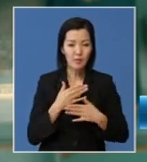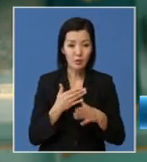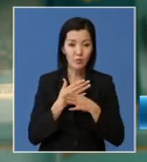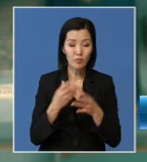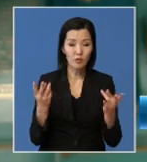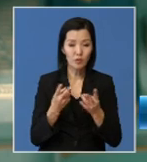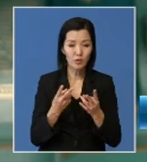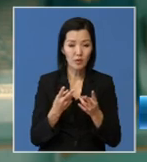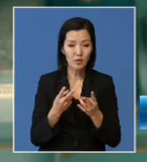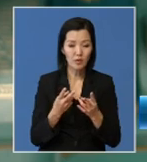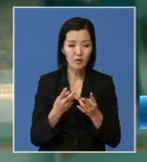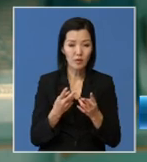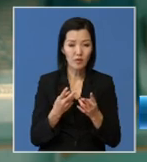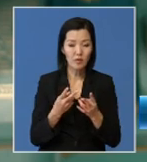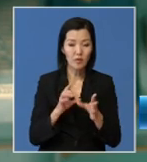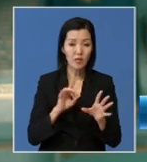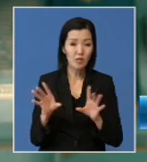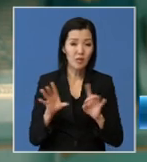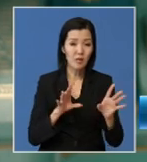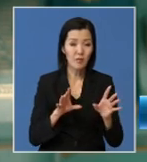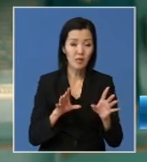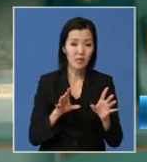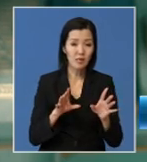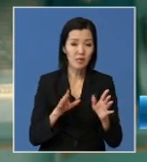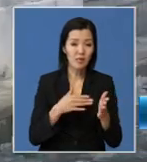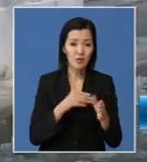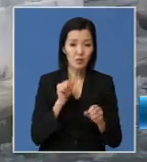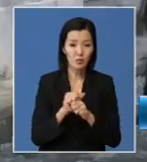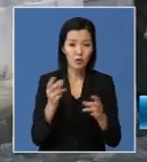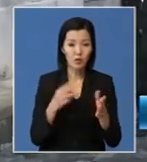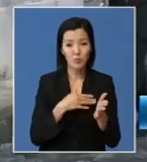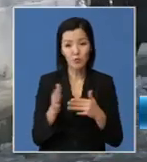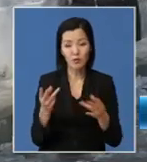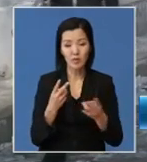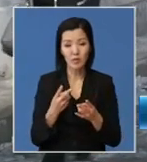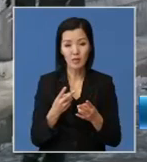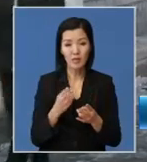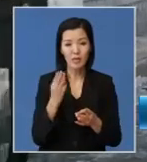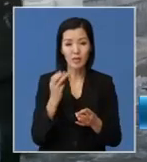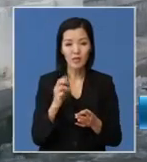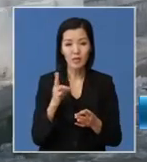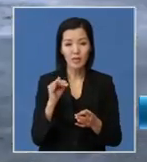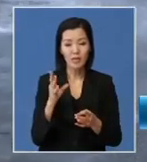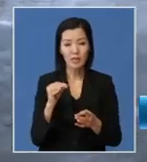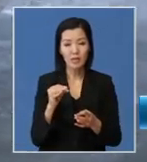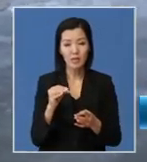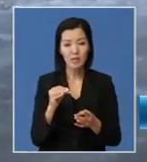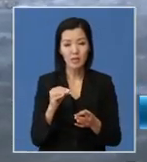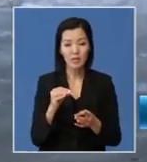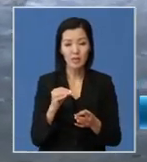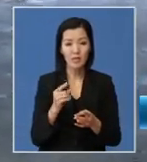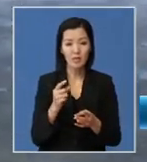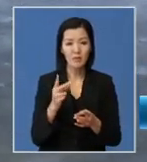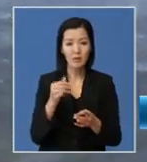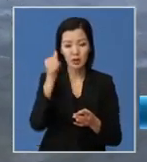керек. Осында жарнамалар іліп жатқанда сондайларды тоқтату керек. Шакира апайдың осы шимай шатпақпен күресіп жүргеніне